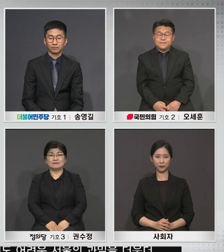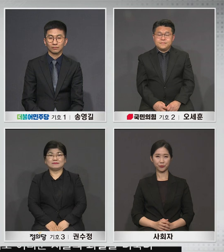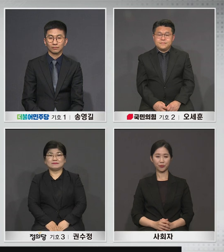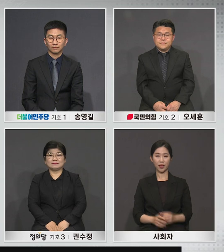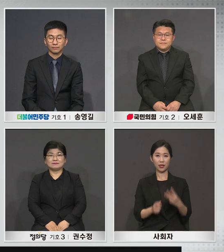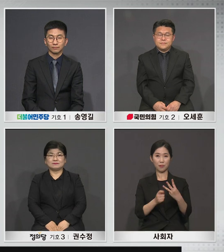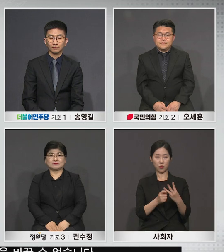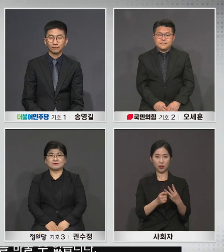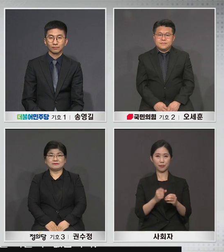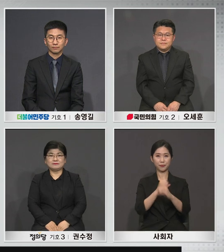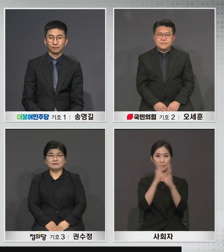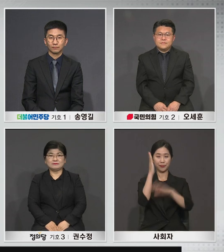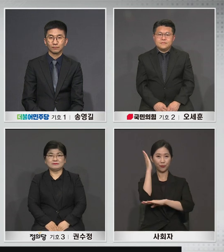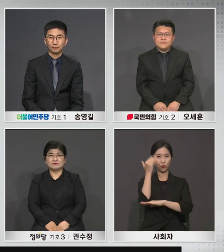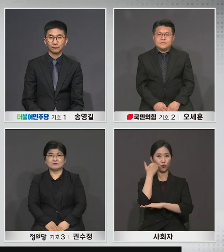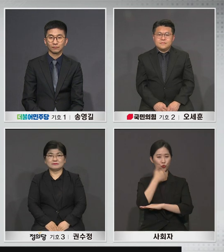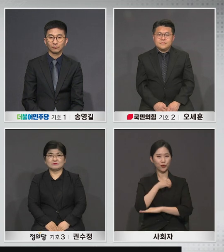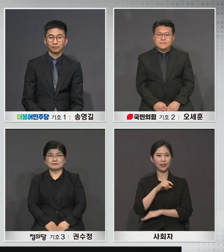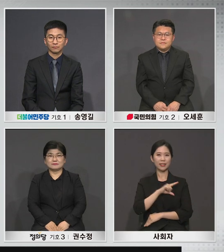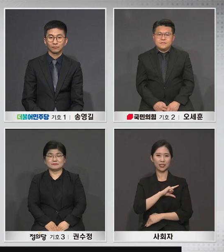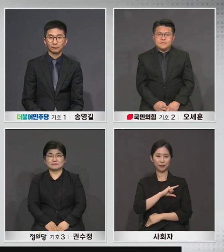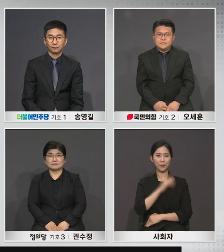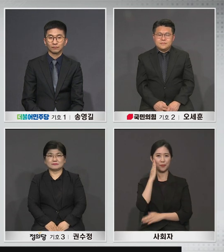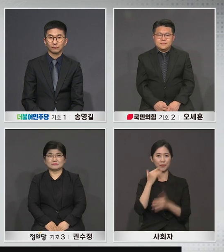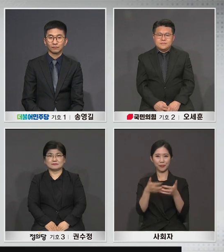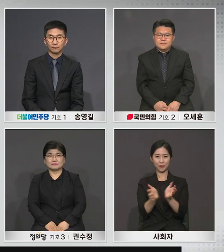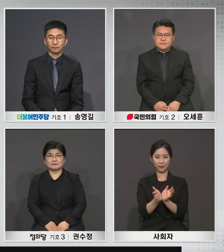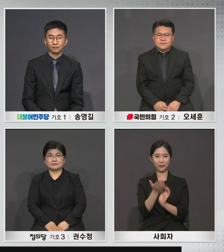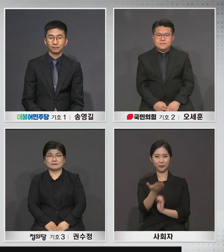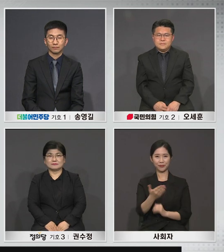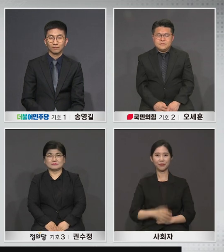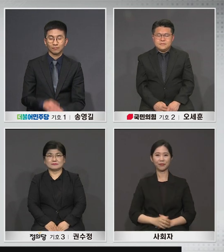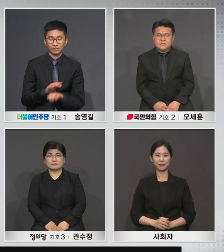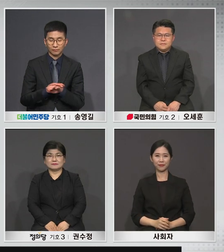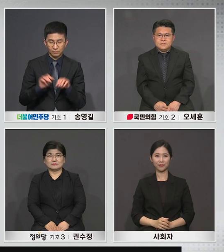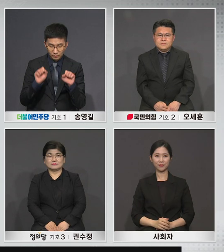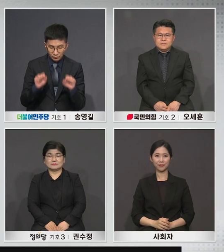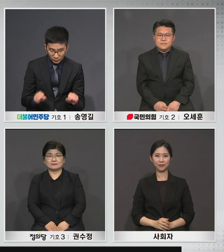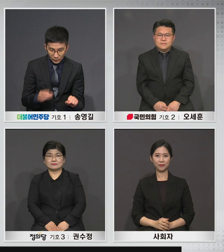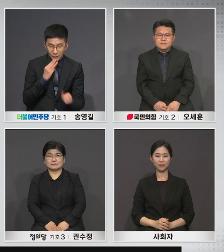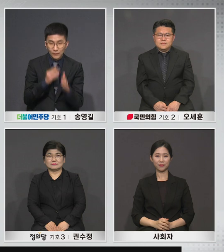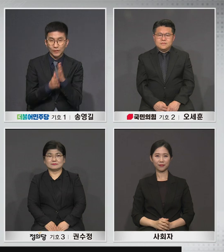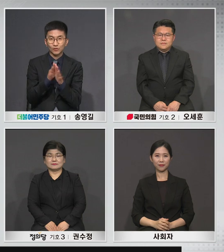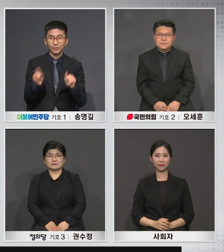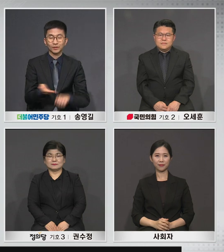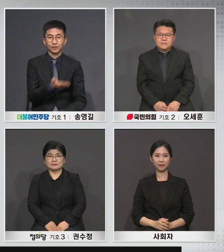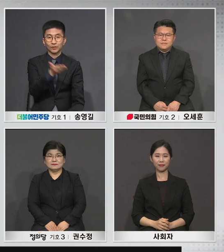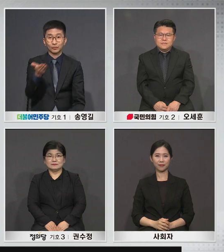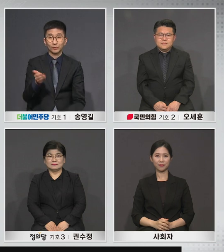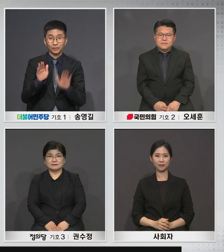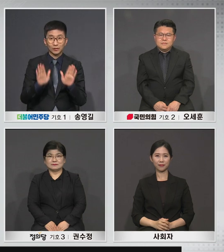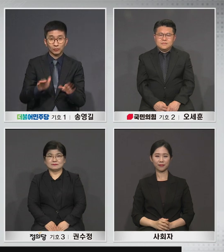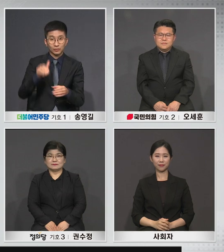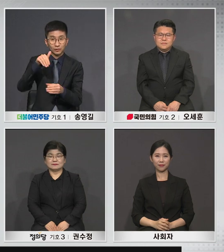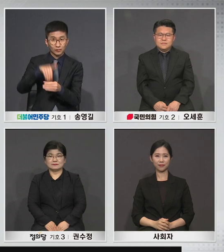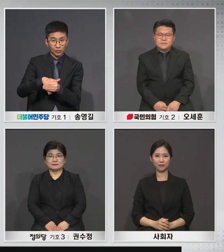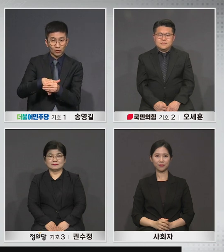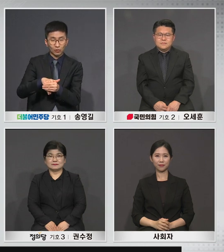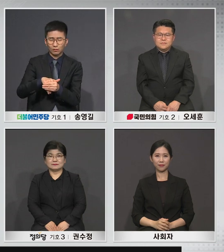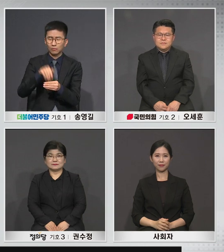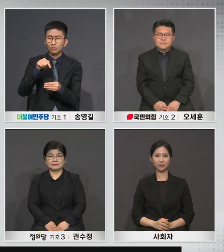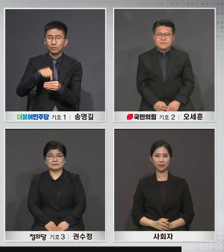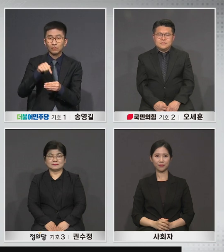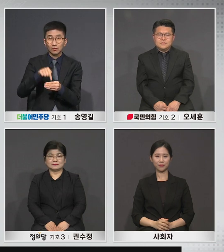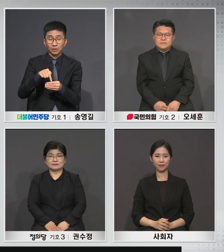송영길 후보의 시작 발언입니다. 존경하는 서울시민 여러분, 이번 서울시장 선거는 세